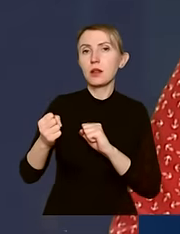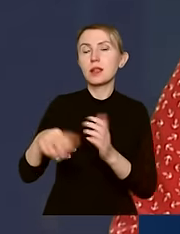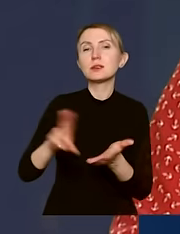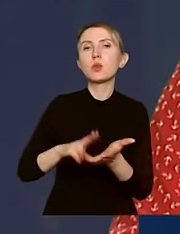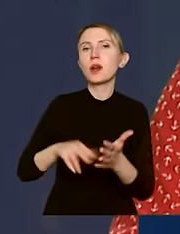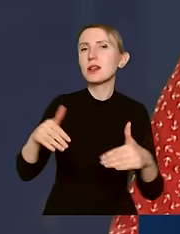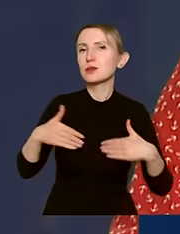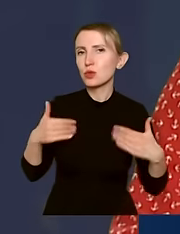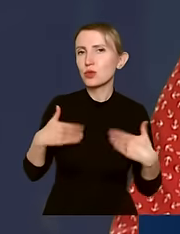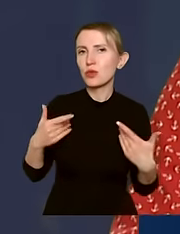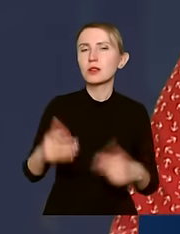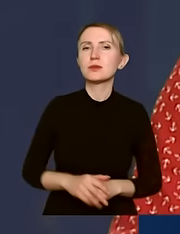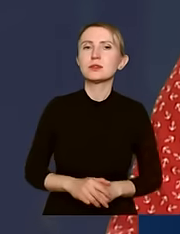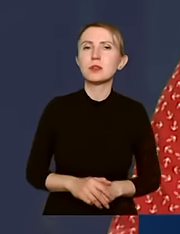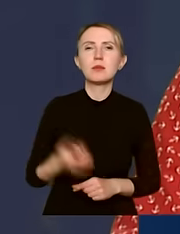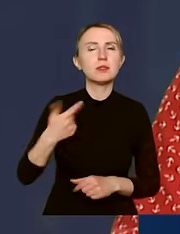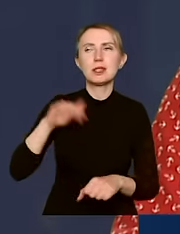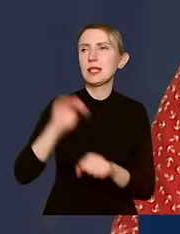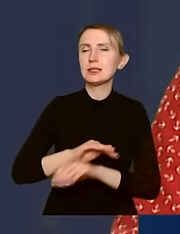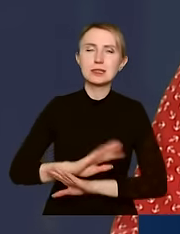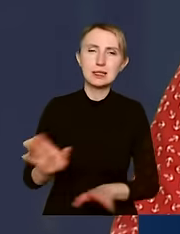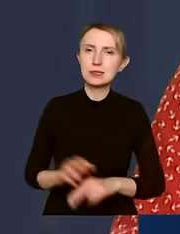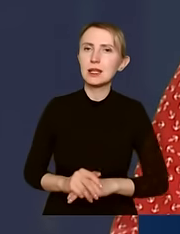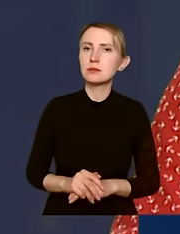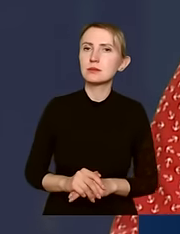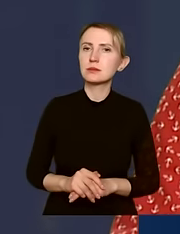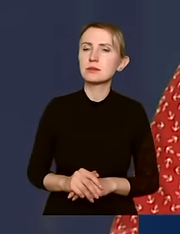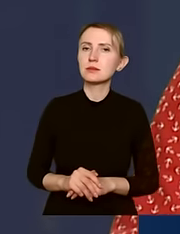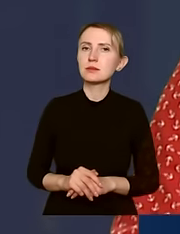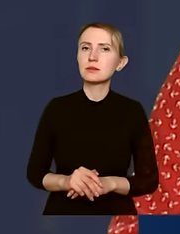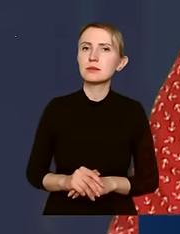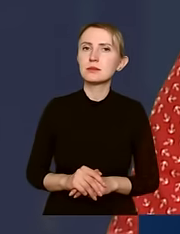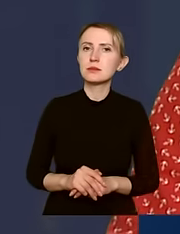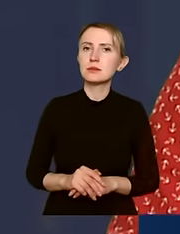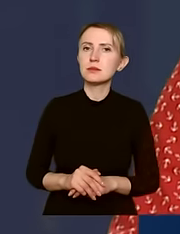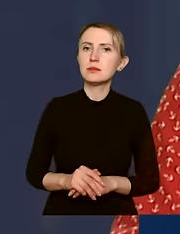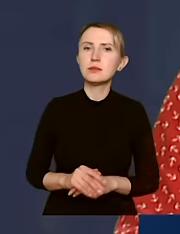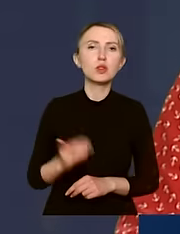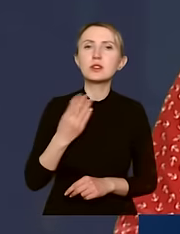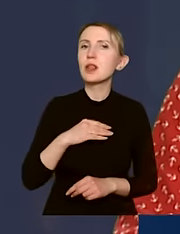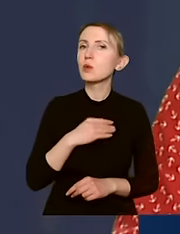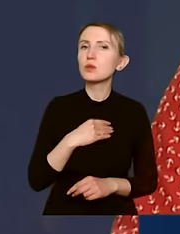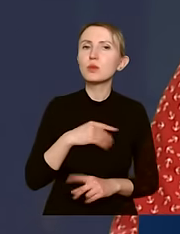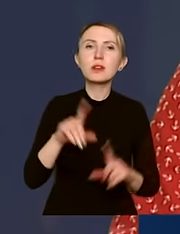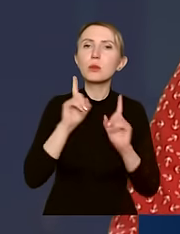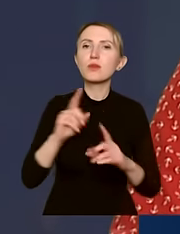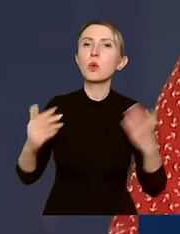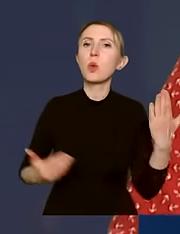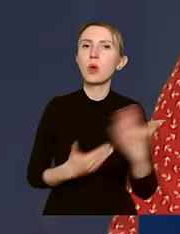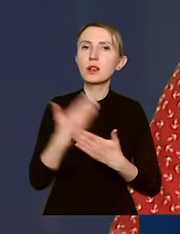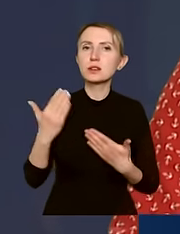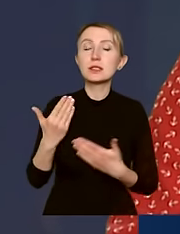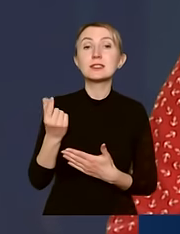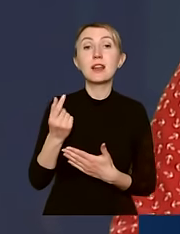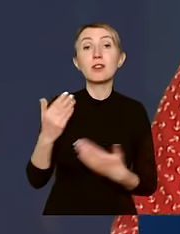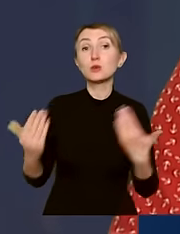z którymi my się też nie zgadzamy. I one są głęboko też nieuczciwe, bo tak naprawdę okazuje się, za chwilę się